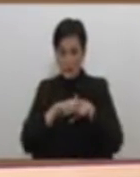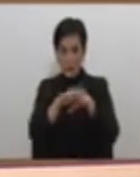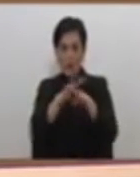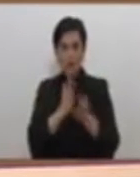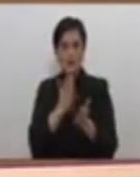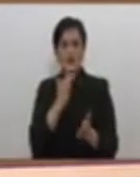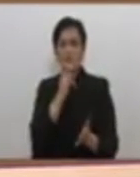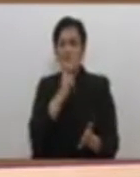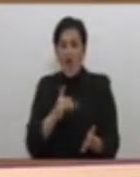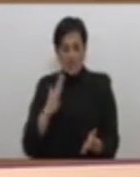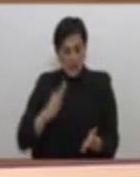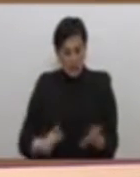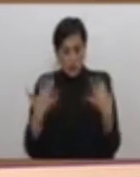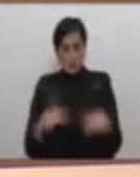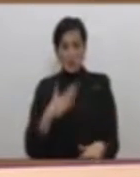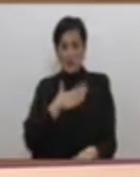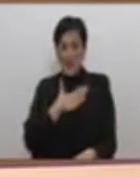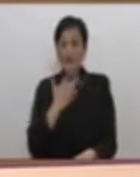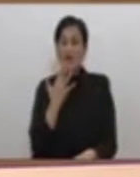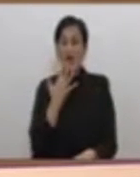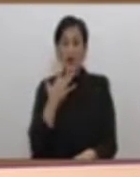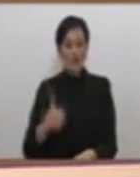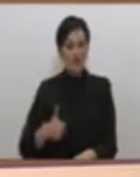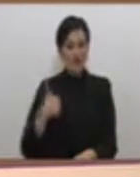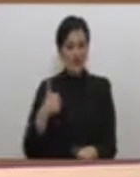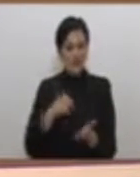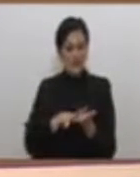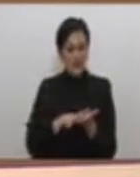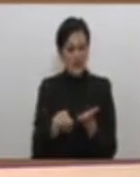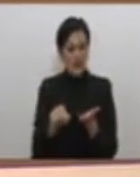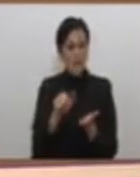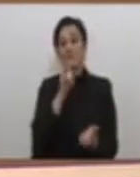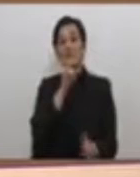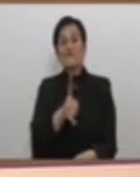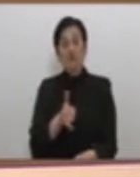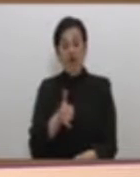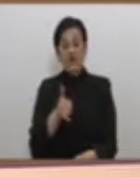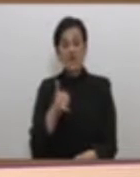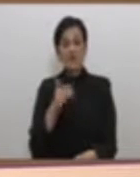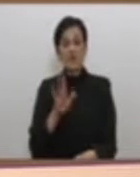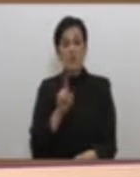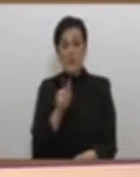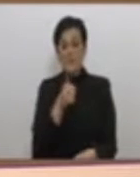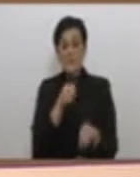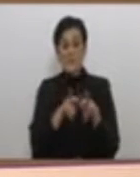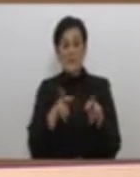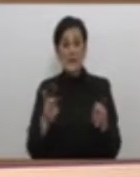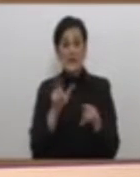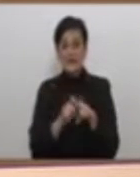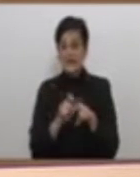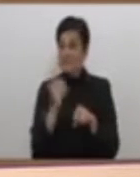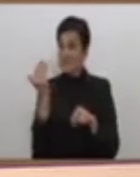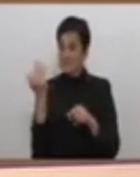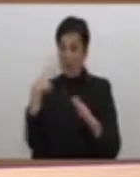ვერ იტანენ იმას, რომ ჩვენი ეროვნული ღირსება ითელება. ვერ იტანენ იმას, რომ პრემიერი ღარიბაშვილის სიტყვების გამო